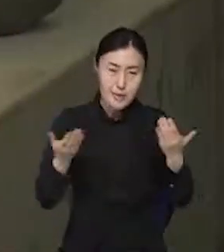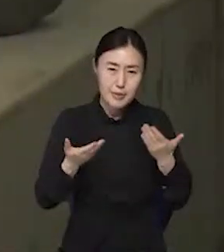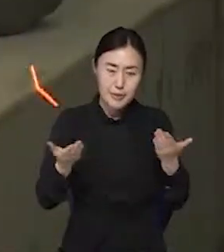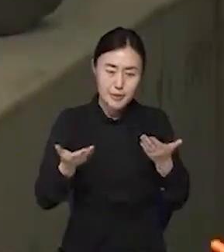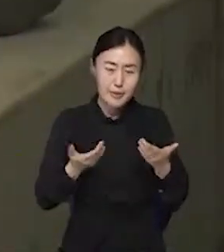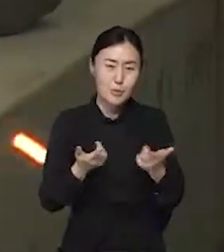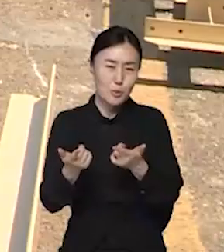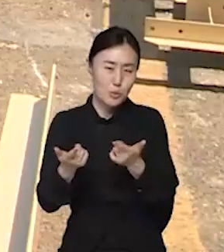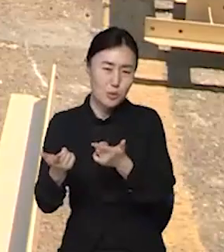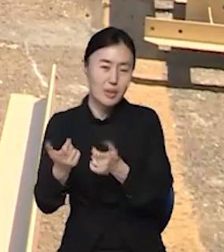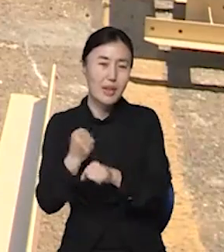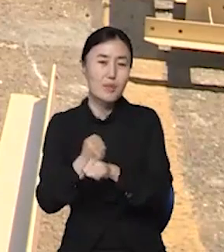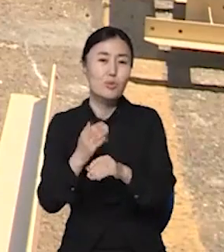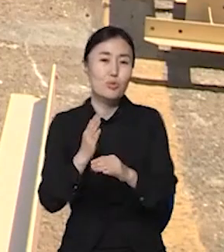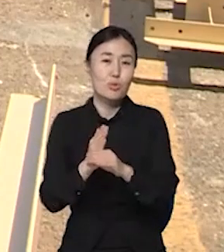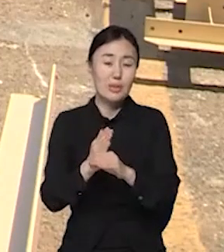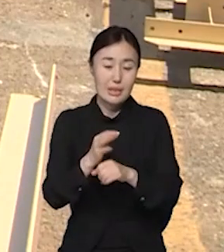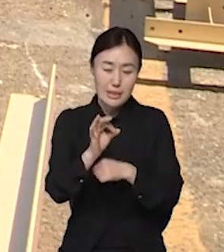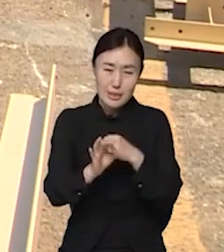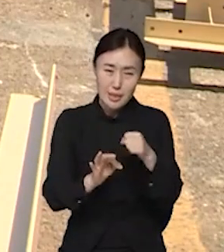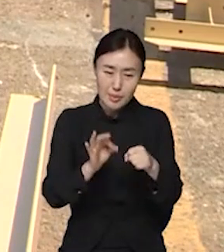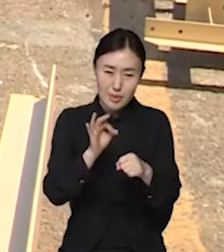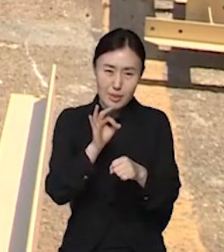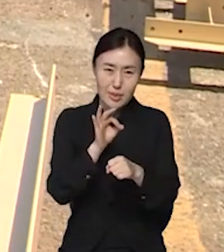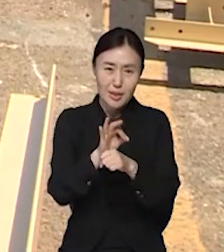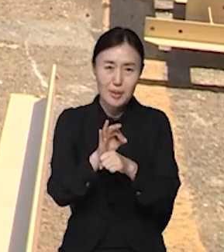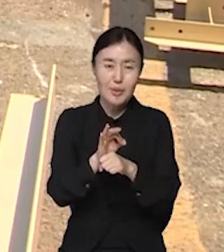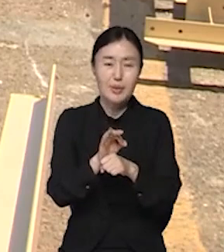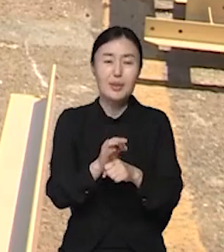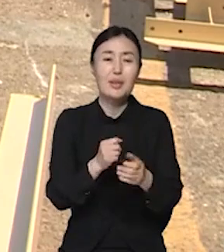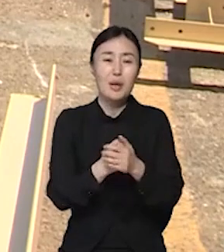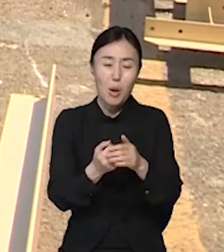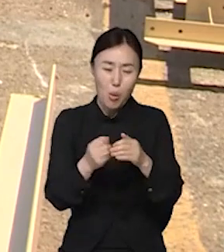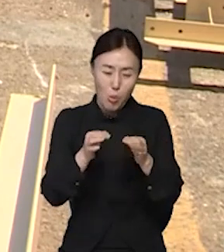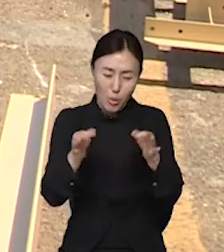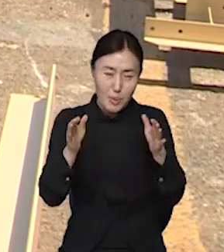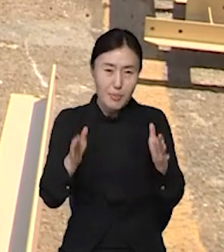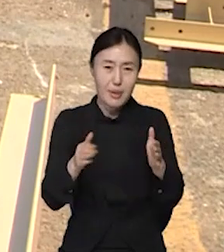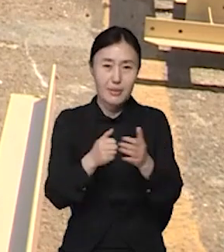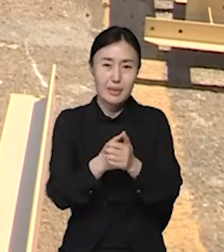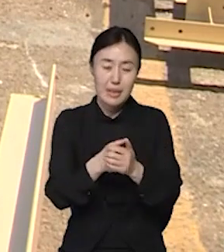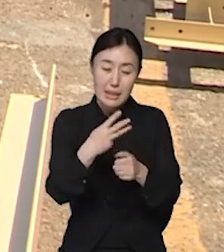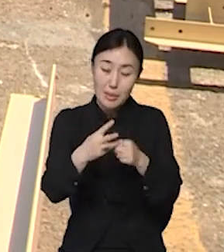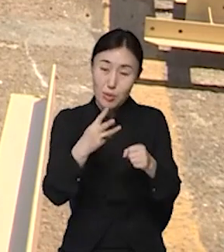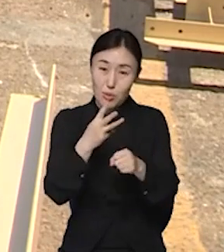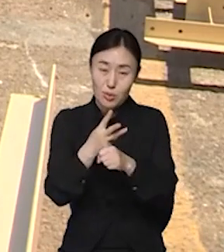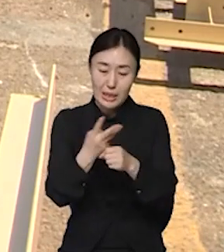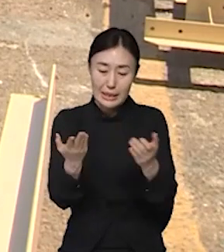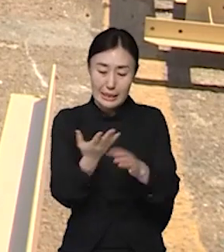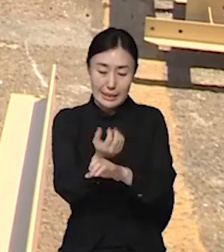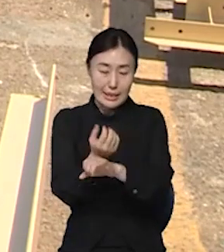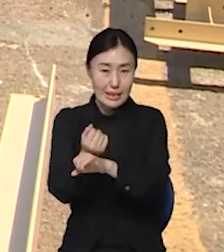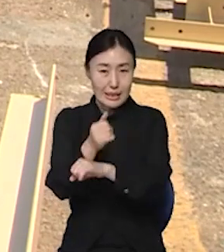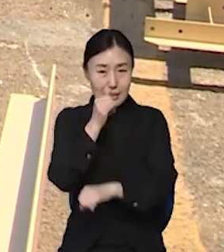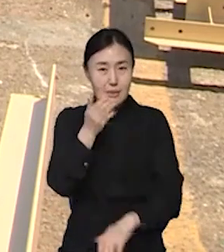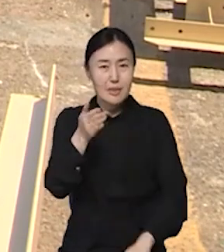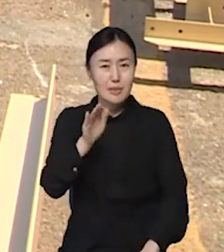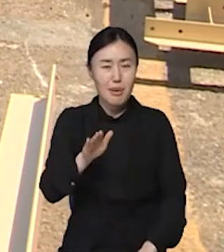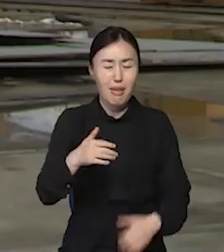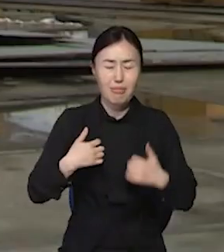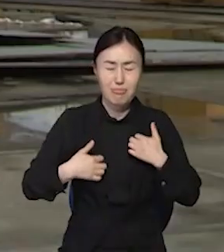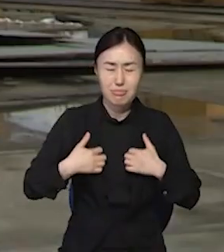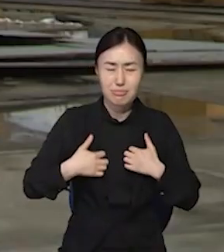소화하고 있습니다. 10년 만에 찾아온 조선업 호황에 3년분의 수주 물량을 확보했지만 마냥 즐겁지만은